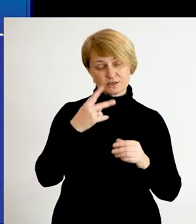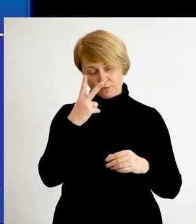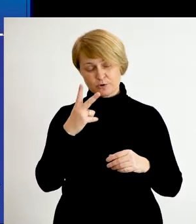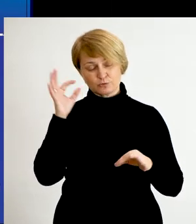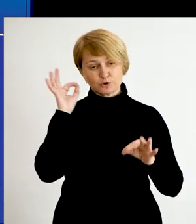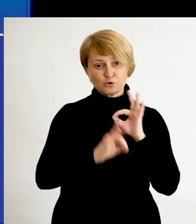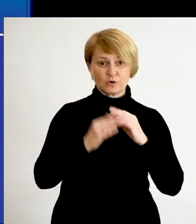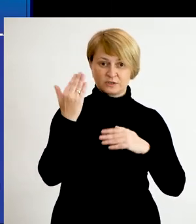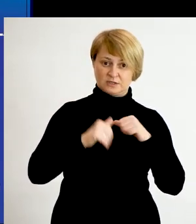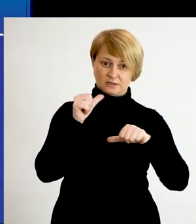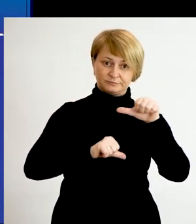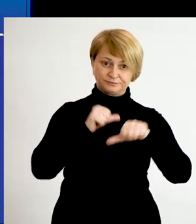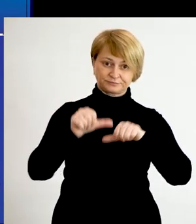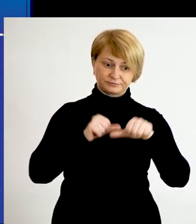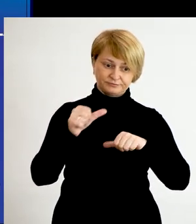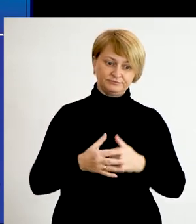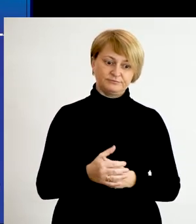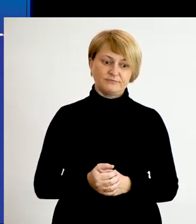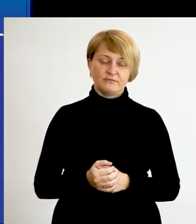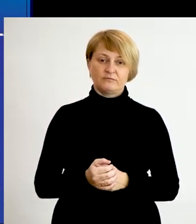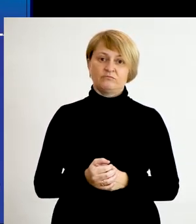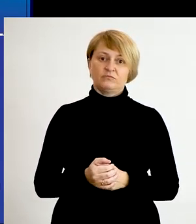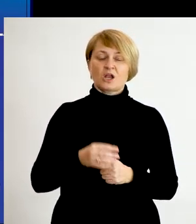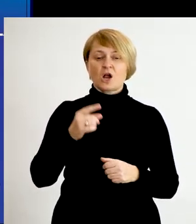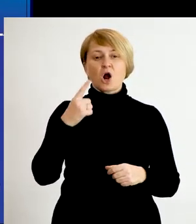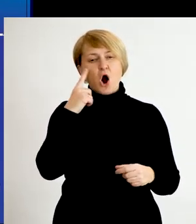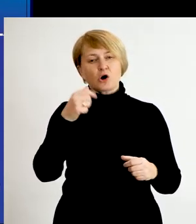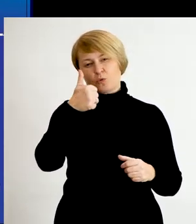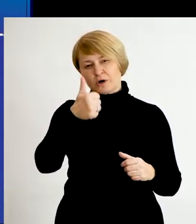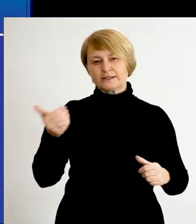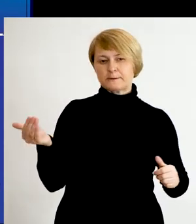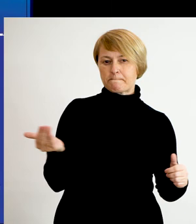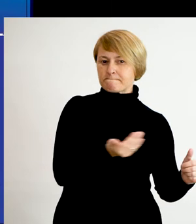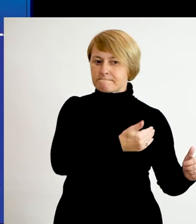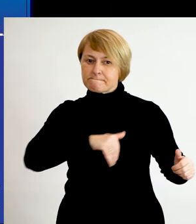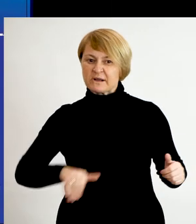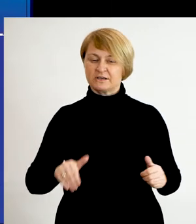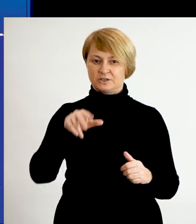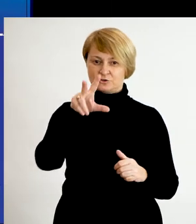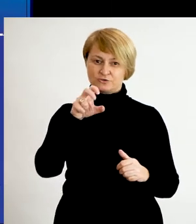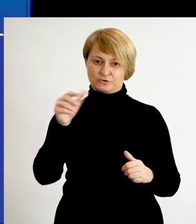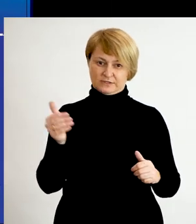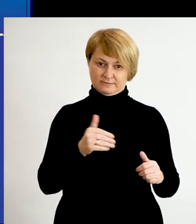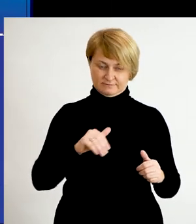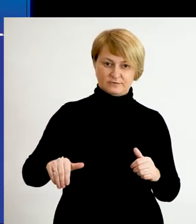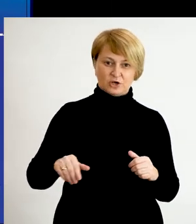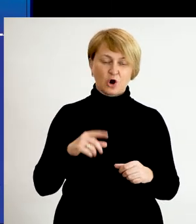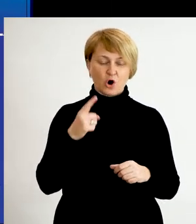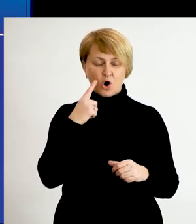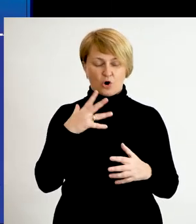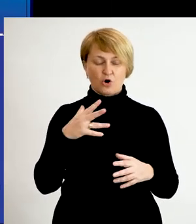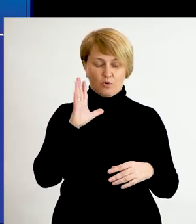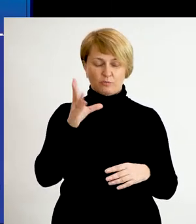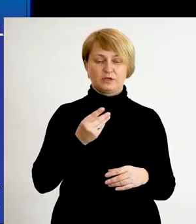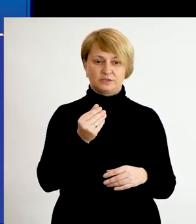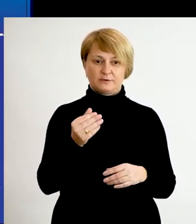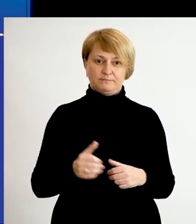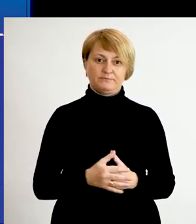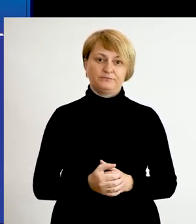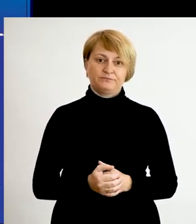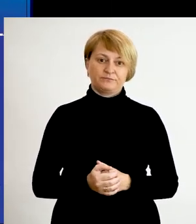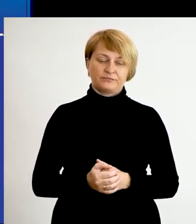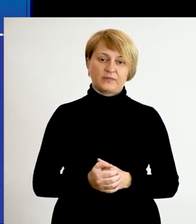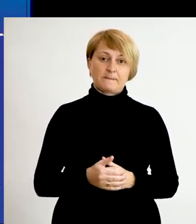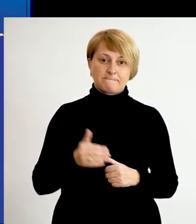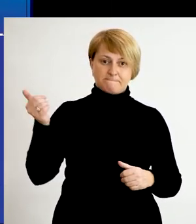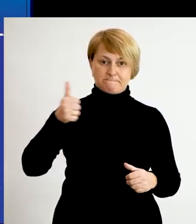ułoży, ale zakładamy, że około 1 300 000 000 wydamy w roku 2020, natomiast w 2021 zakładamy, że